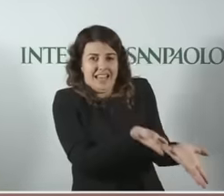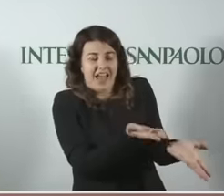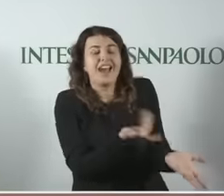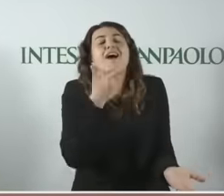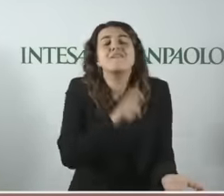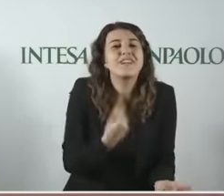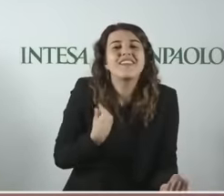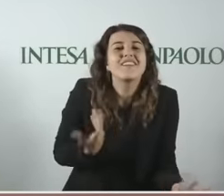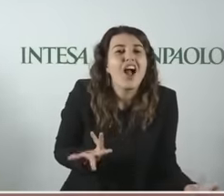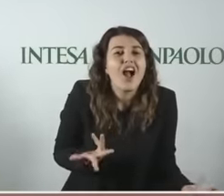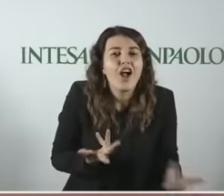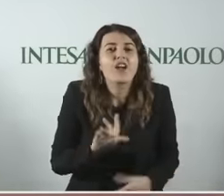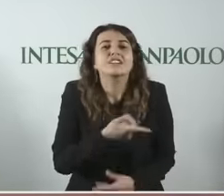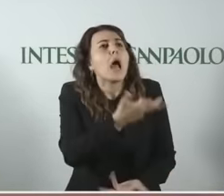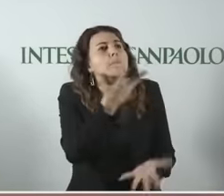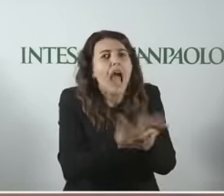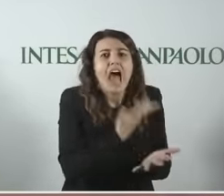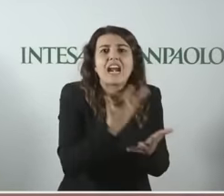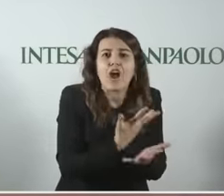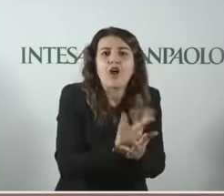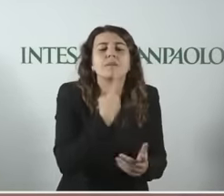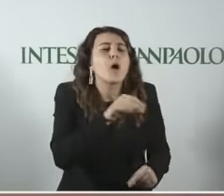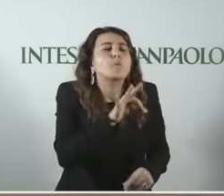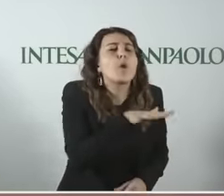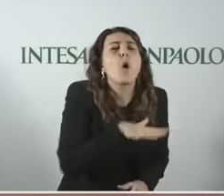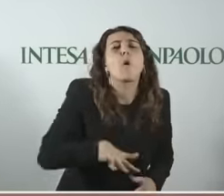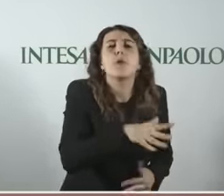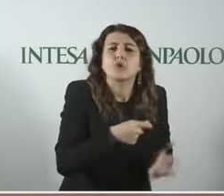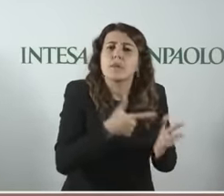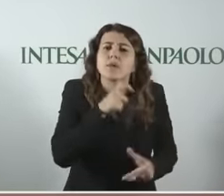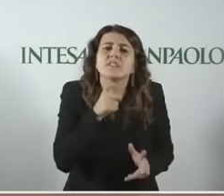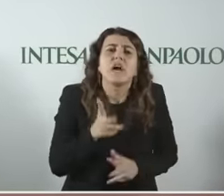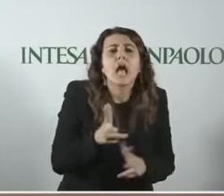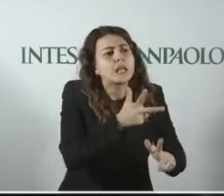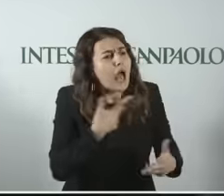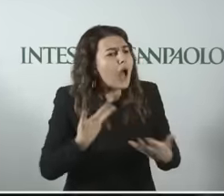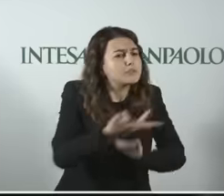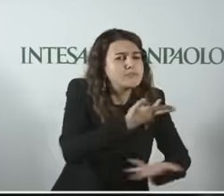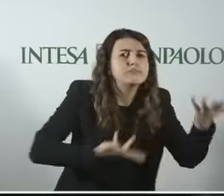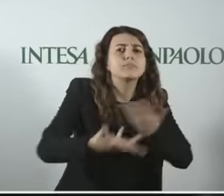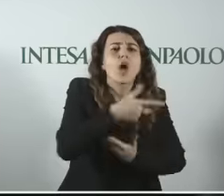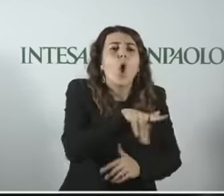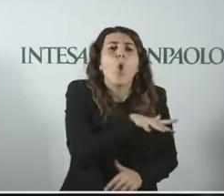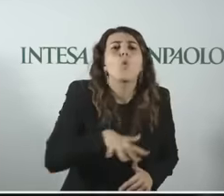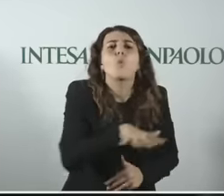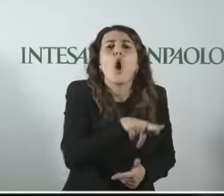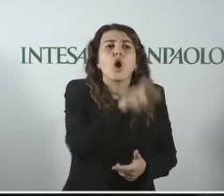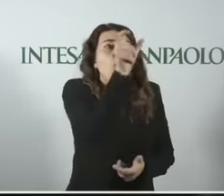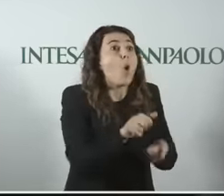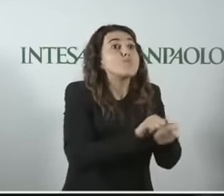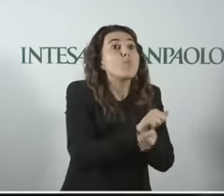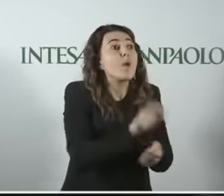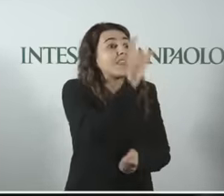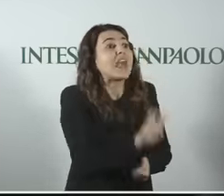sentito Ecco mi spiego diventa un luogo importante della vita collettiva contadina e diventa un luogo e Il Mugnaio diventa